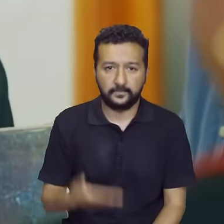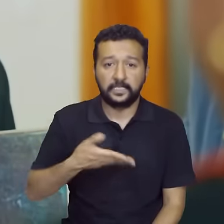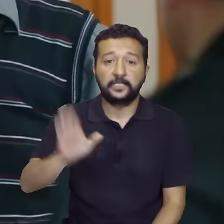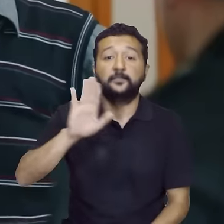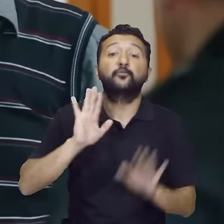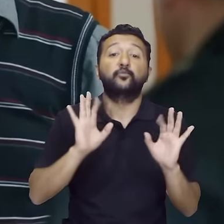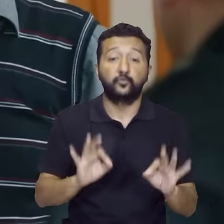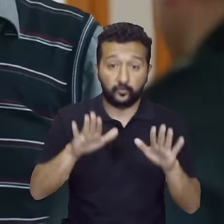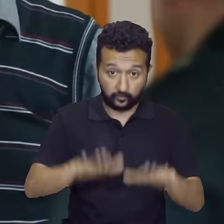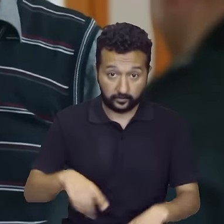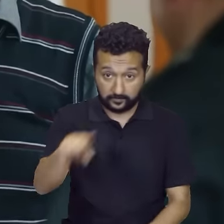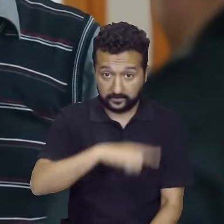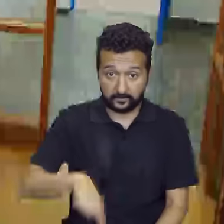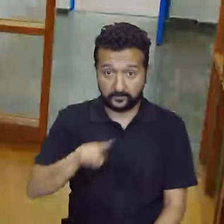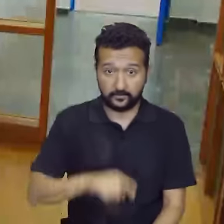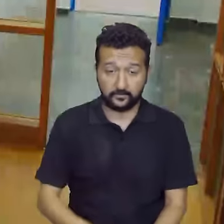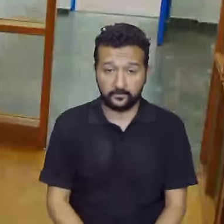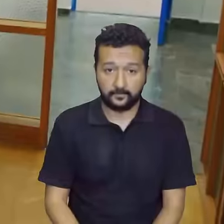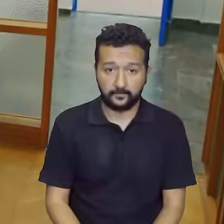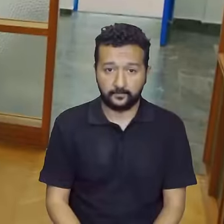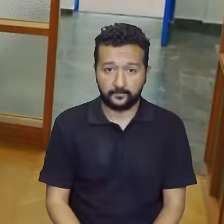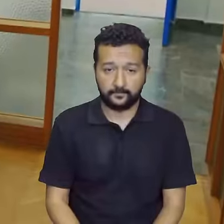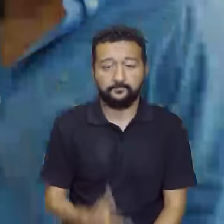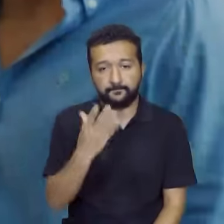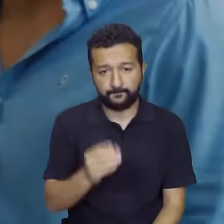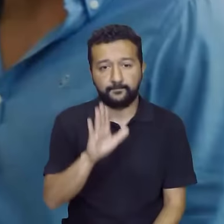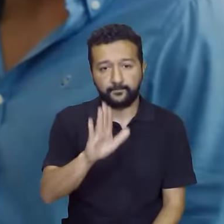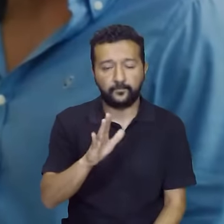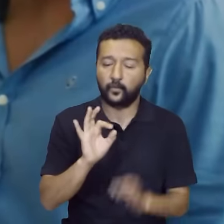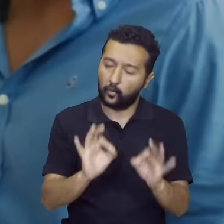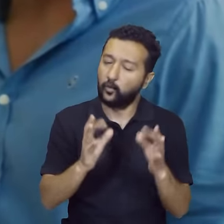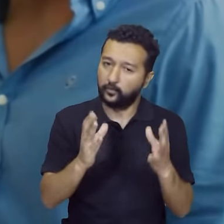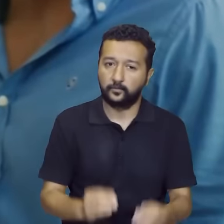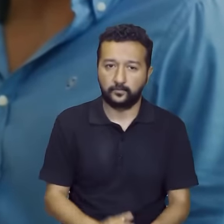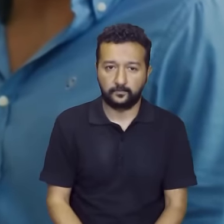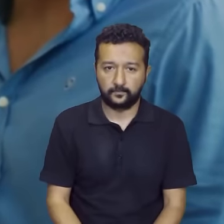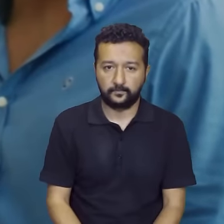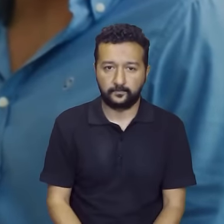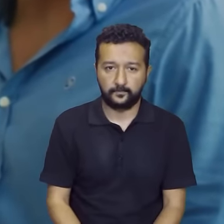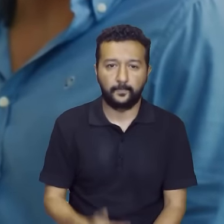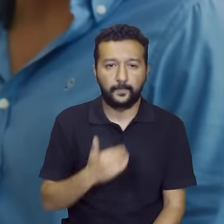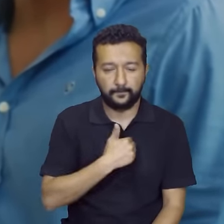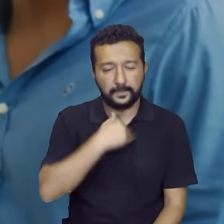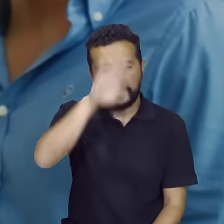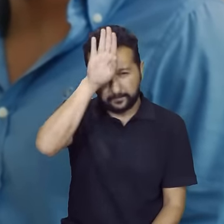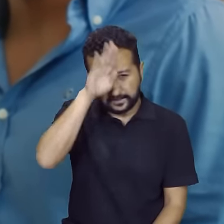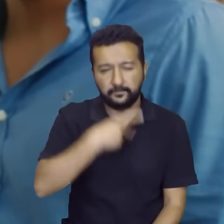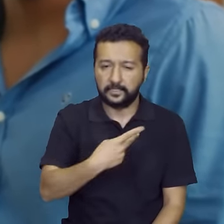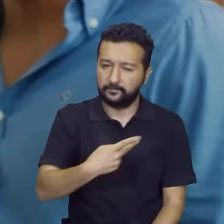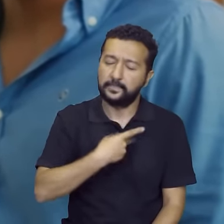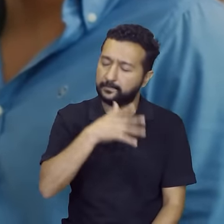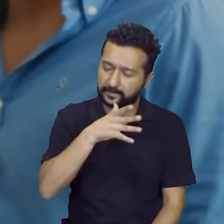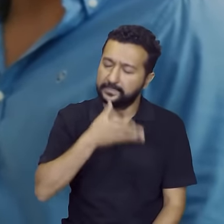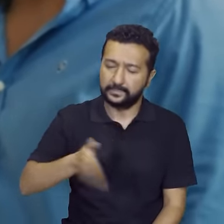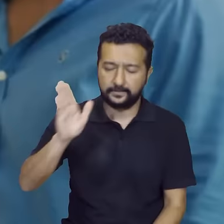Çıkmıyor musunuz? Afalladılar. Peki, böyle olsun. Biz paşamdan çıkmasını